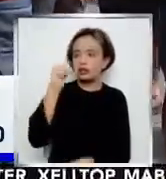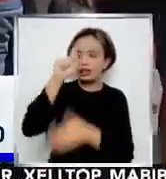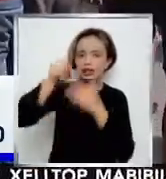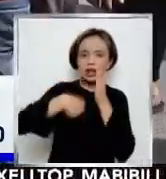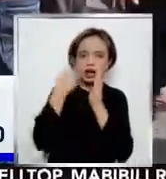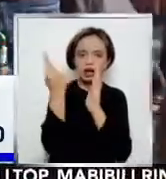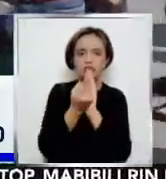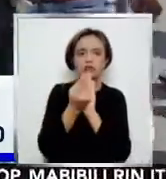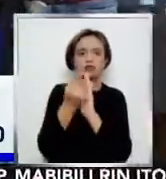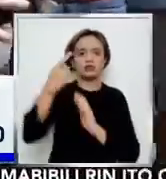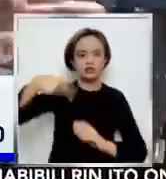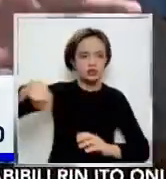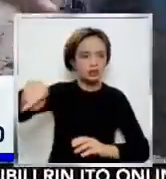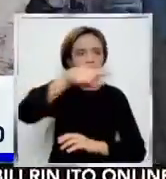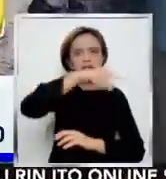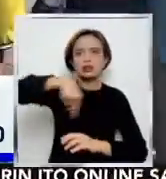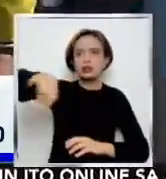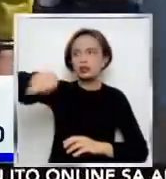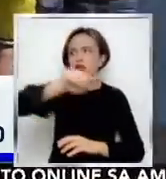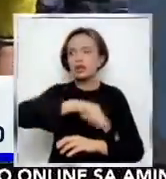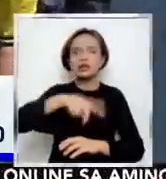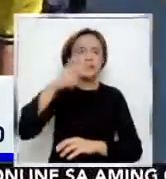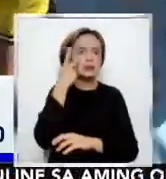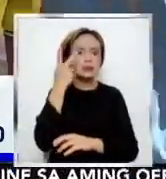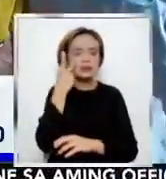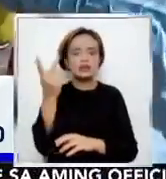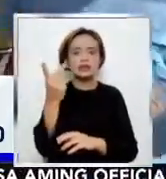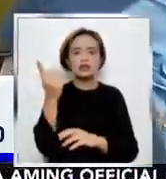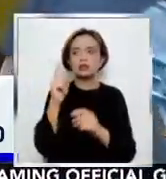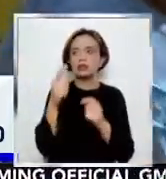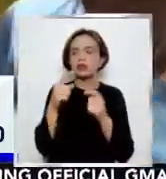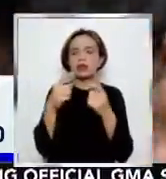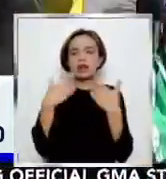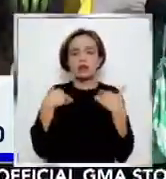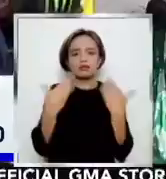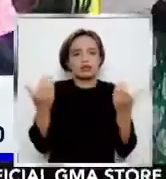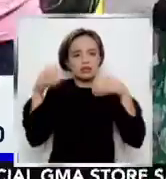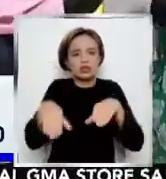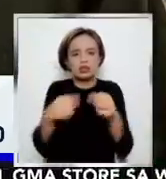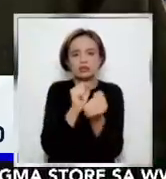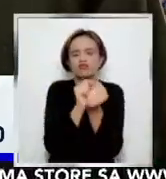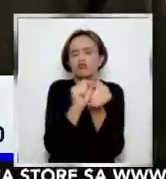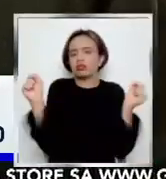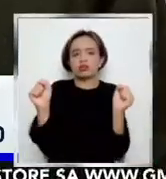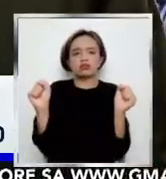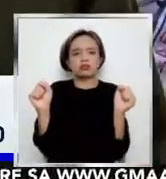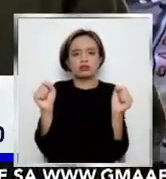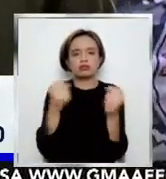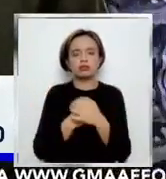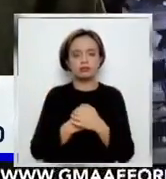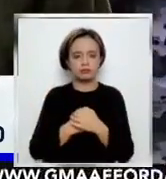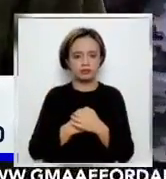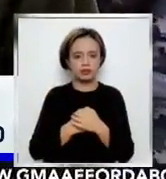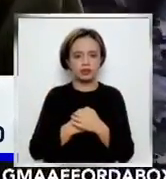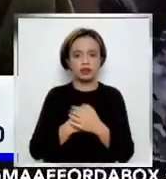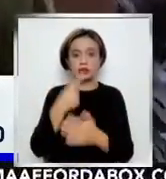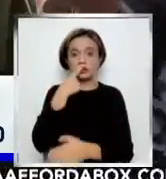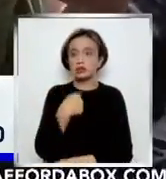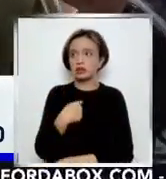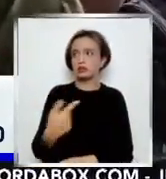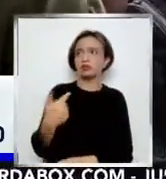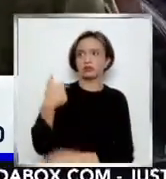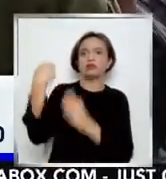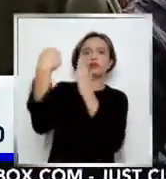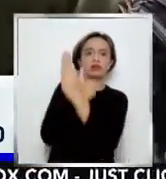hanggang makahanap sila ng pagkakataon na makatakas at makapalag mula dun sa kanilang sinasakyan. Alam namin, papatayin kami.